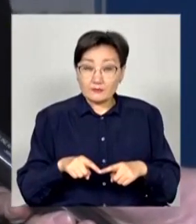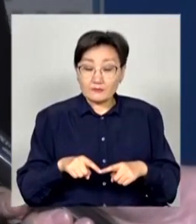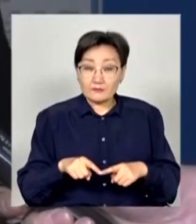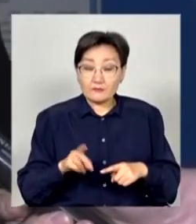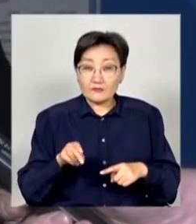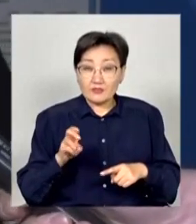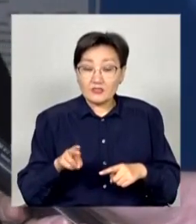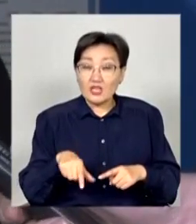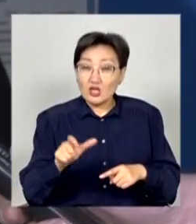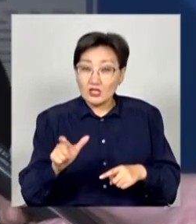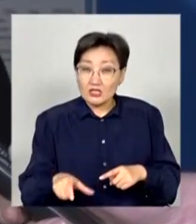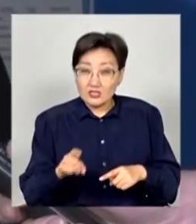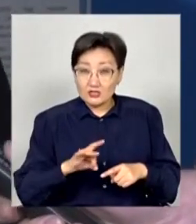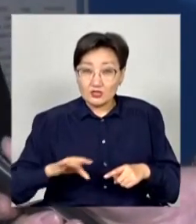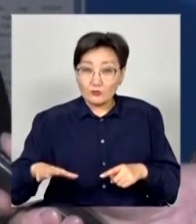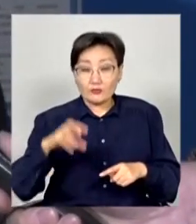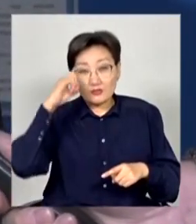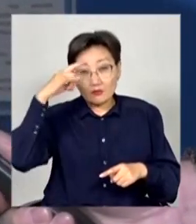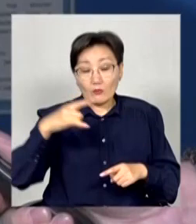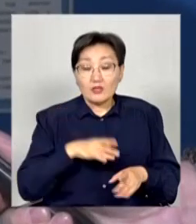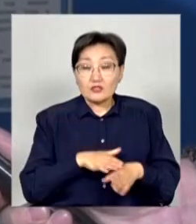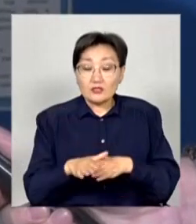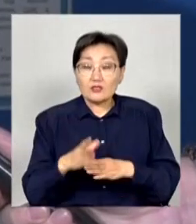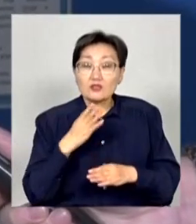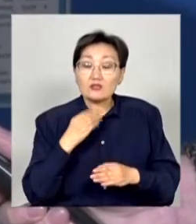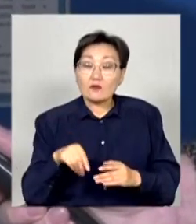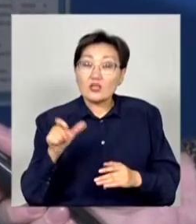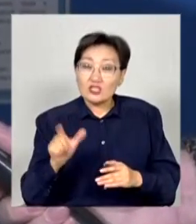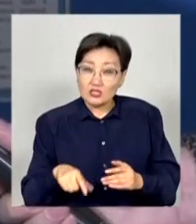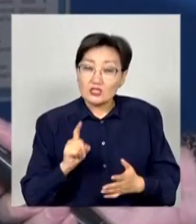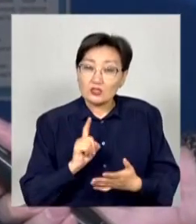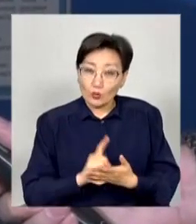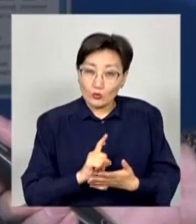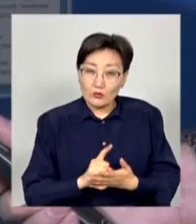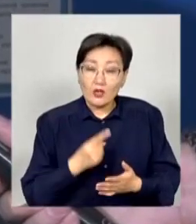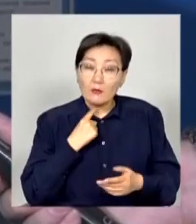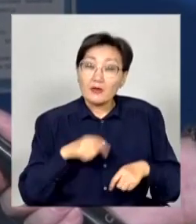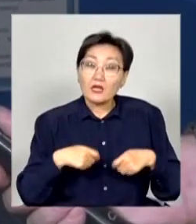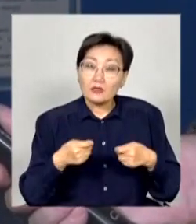как гражданин республики, исполнить свой гражданский долг,